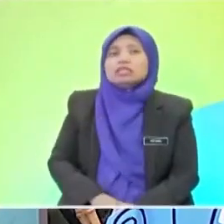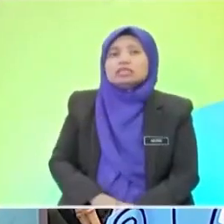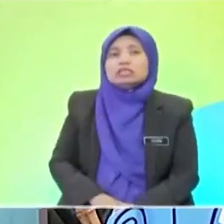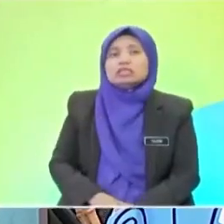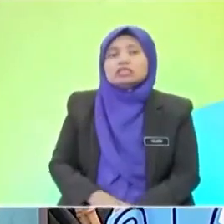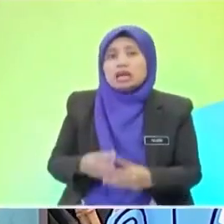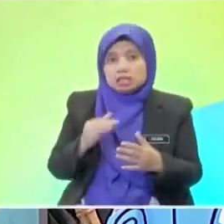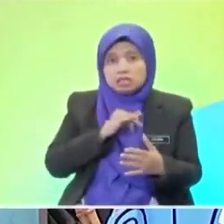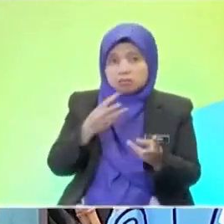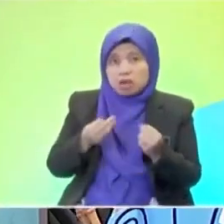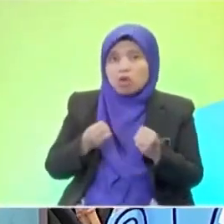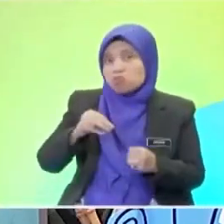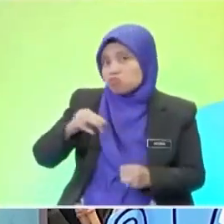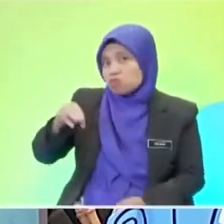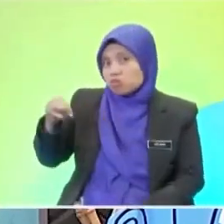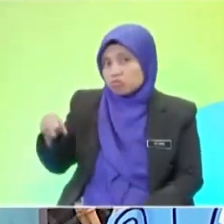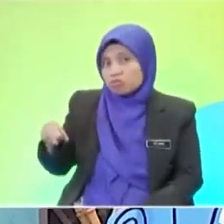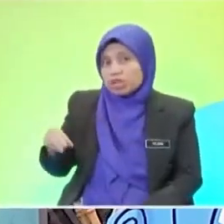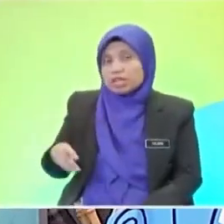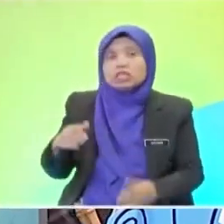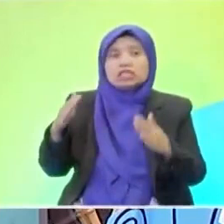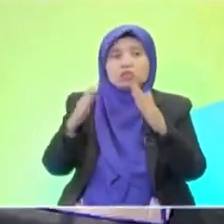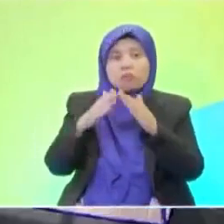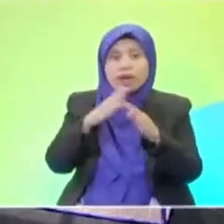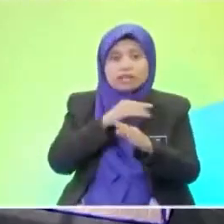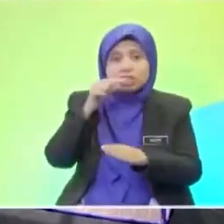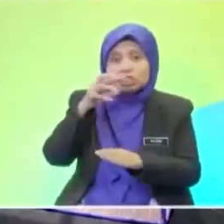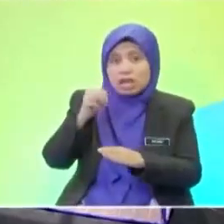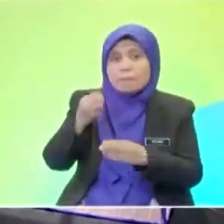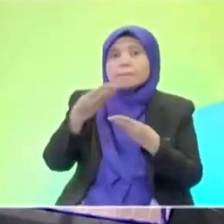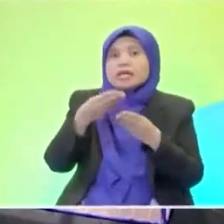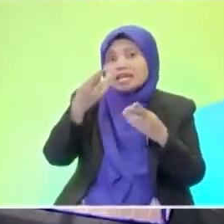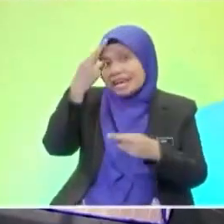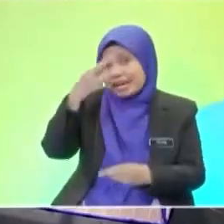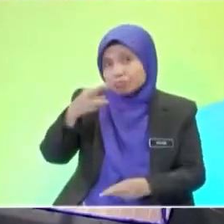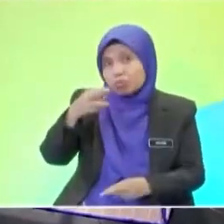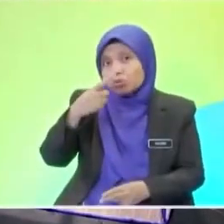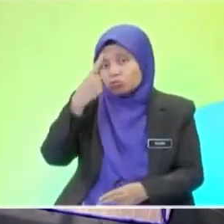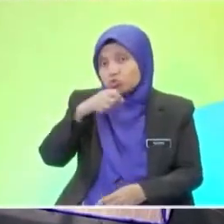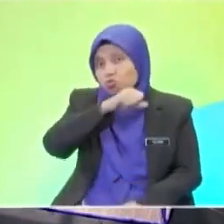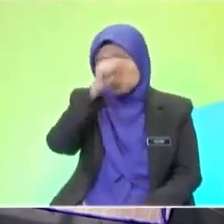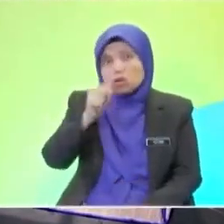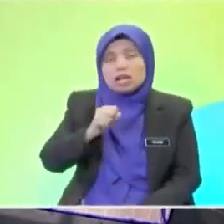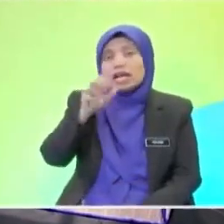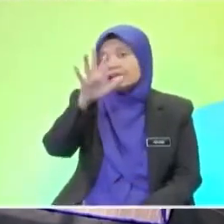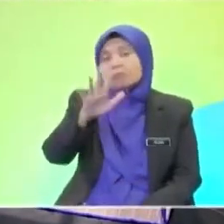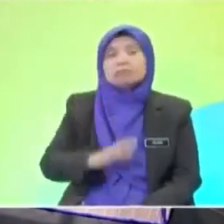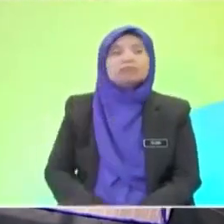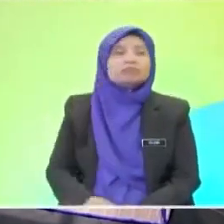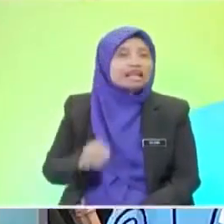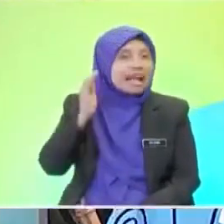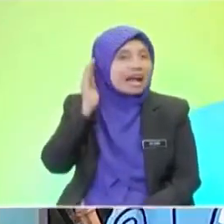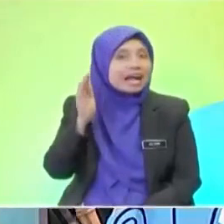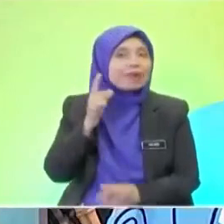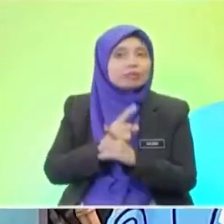murid-murid yang di dalam Google Map ataupun di rumah silahkan respon untuk soal dan 5 dengan